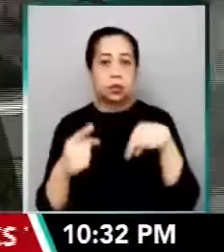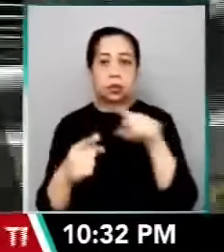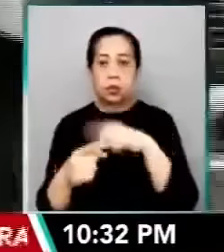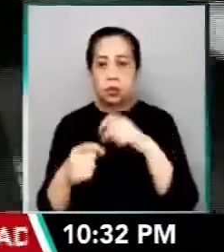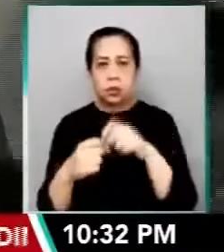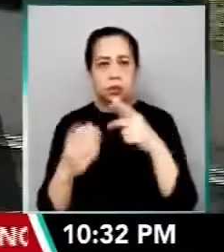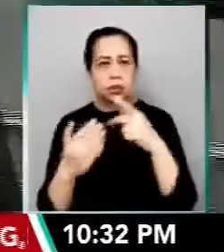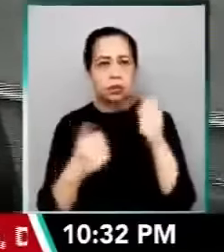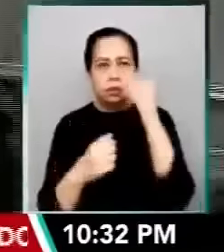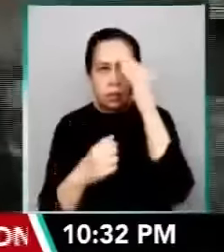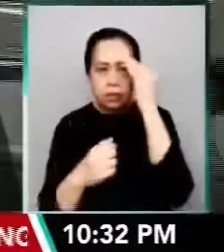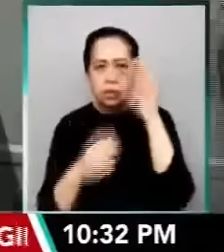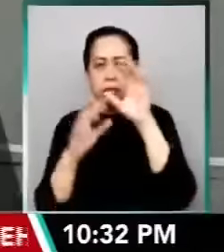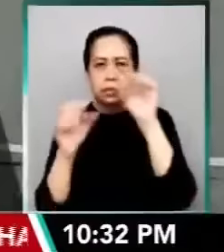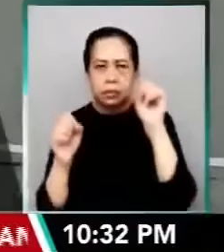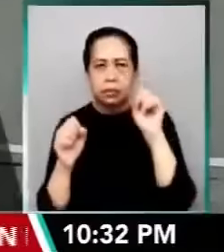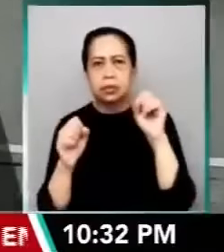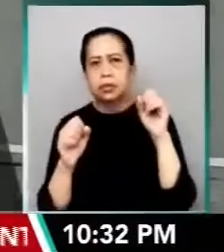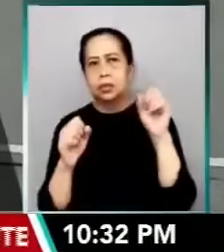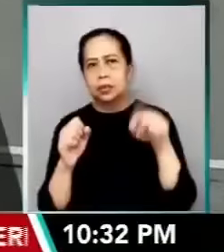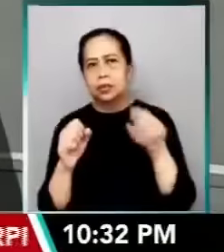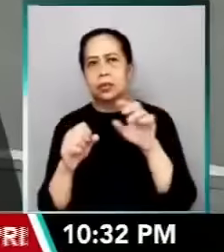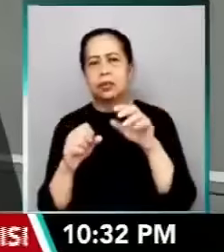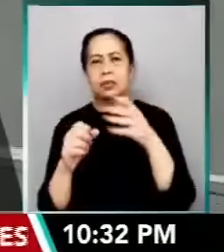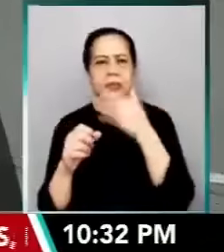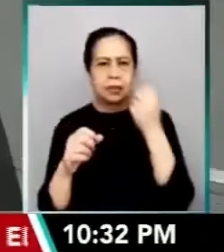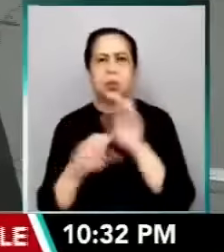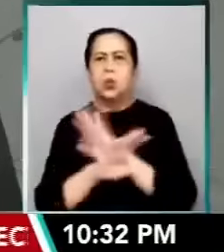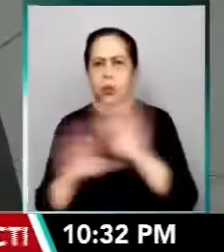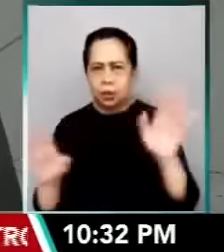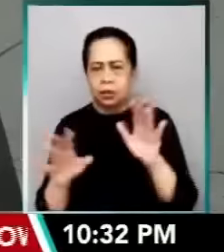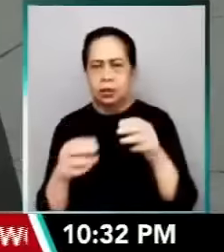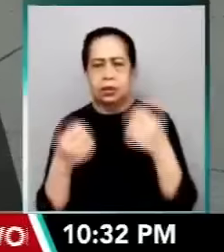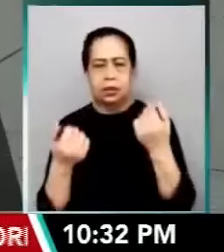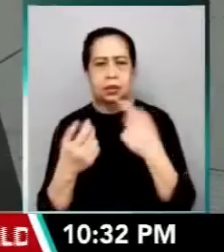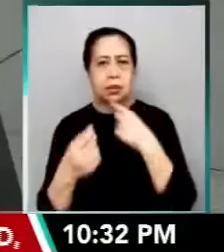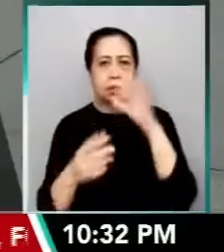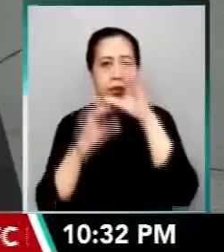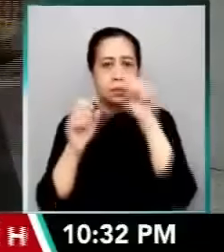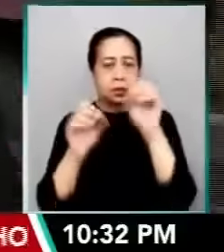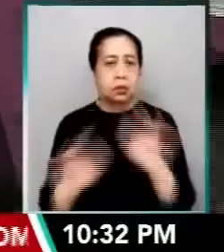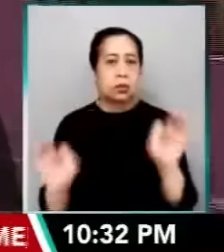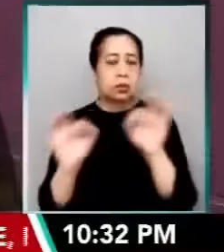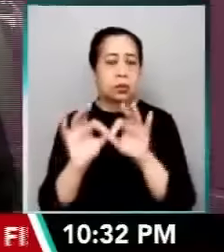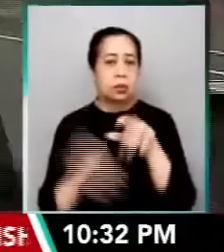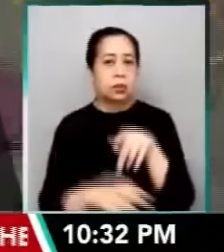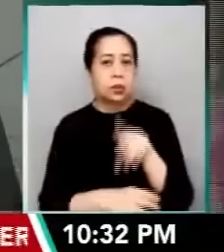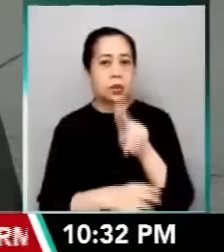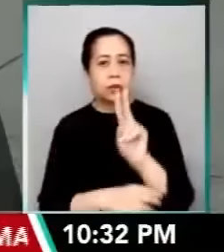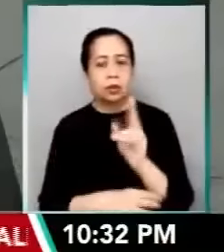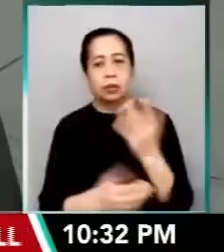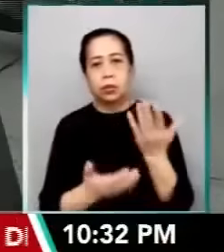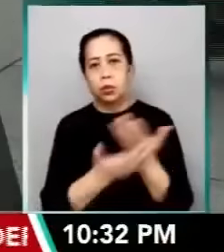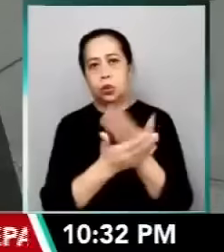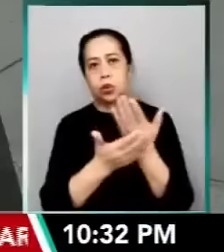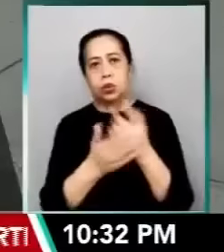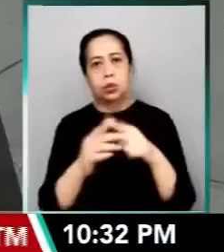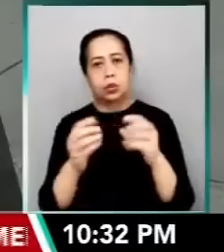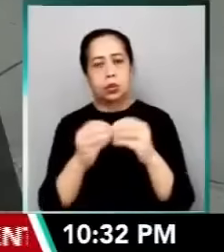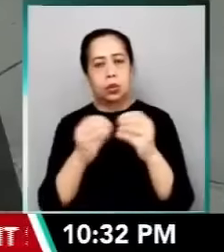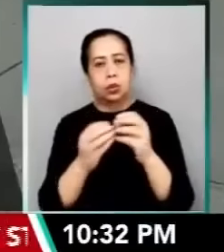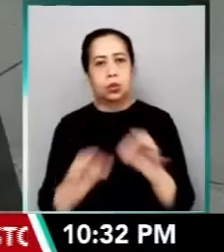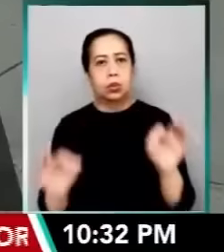ng Pangulo na sana ay huwag nang itong ituloy. Sabi kasi ng Pangulo, mahalaga ang PUV modernization pero mas mahalaga na hindi